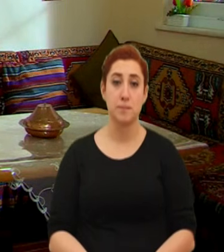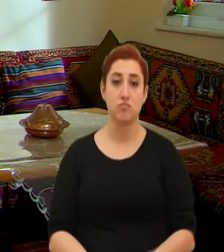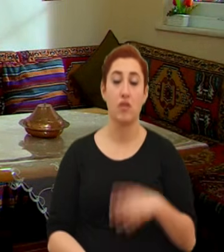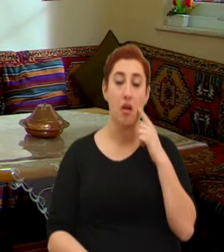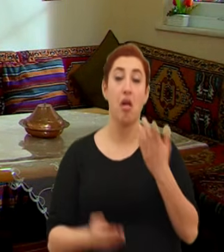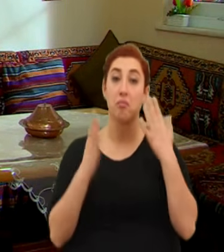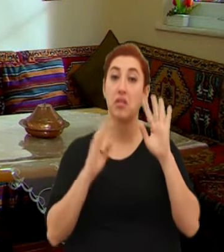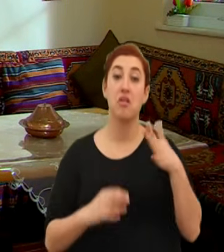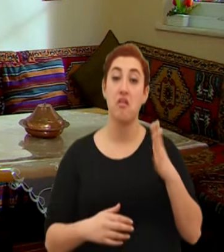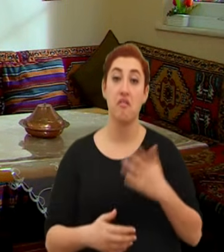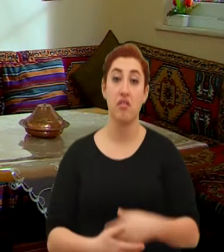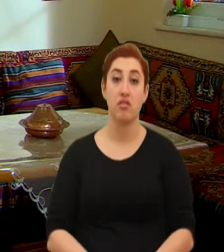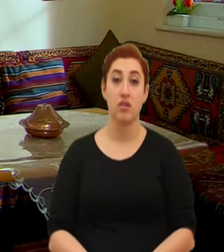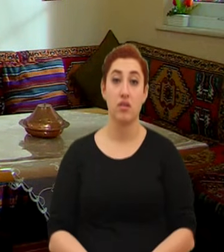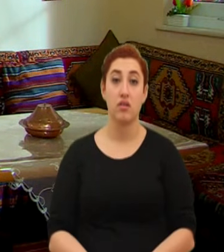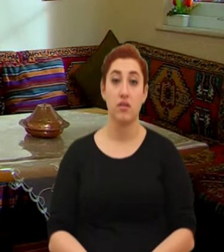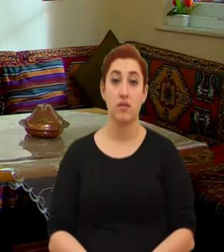Daha kalkmadı herhalde.